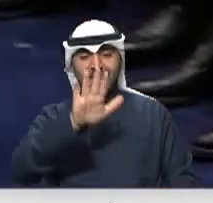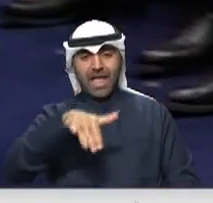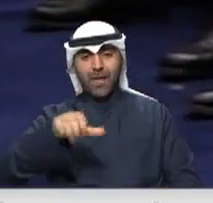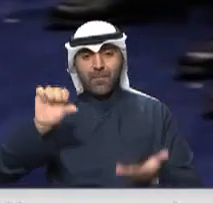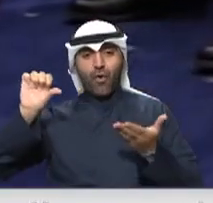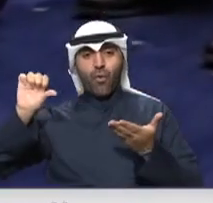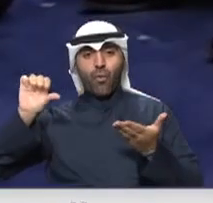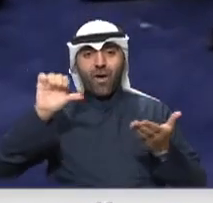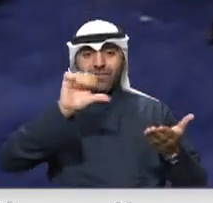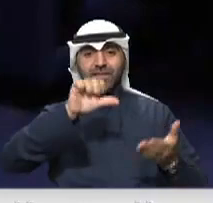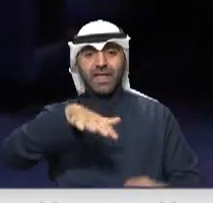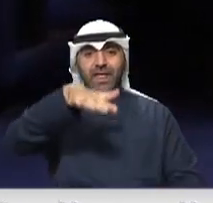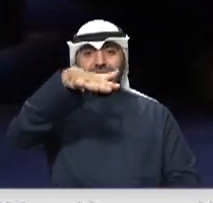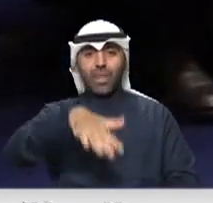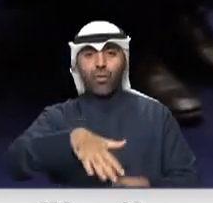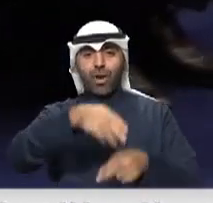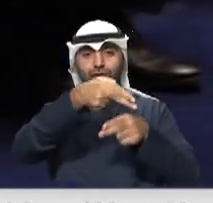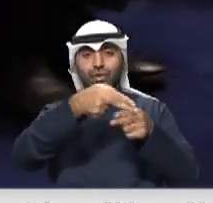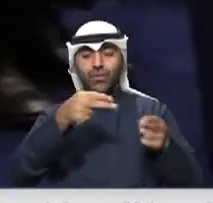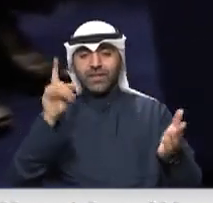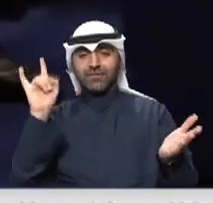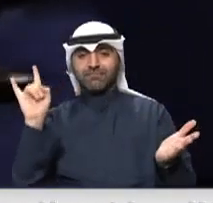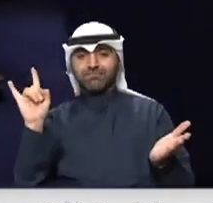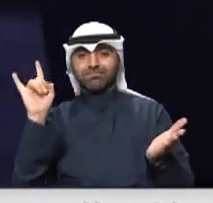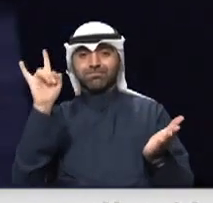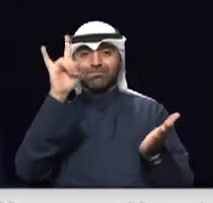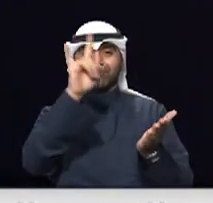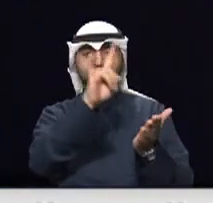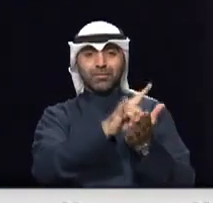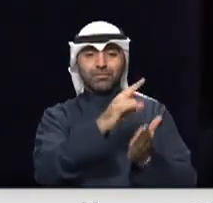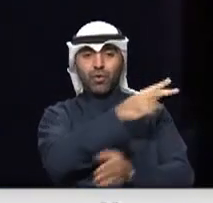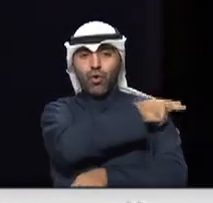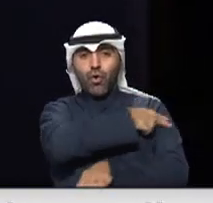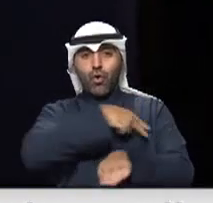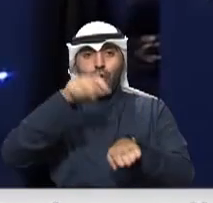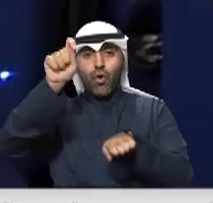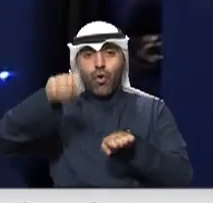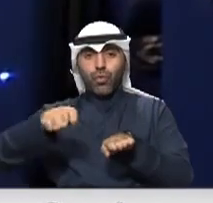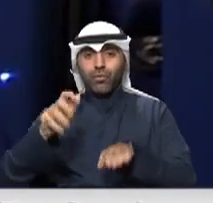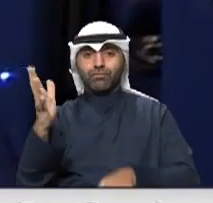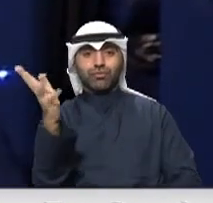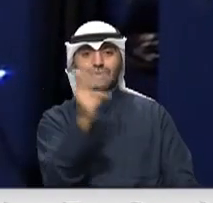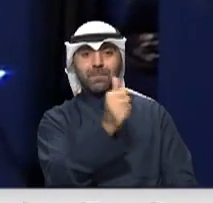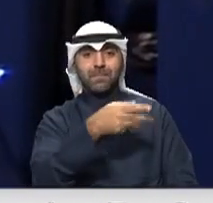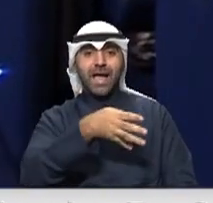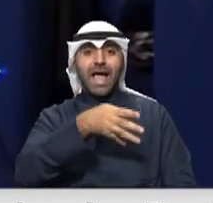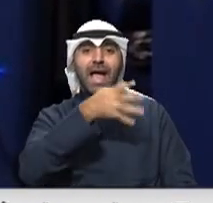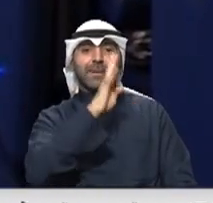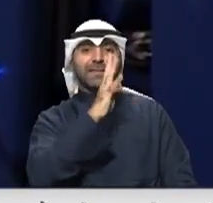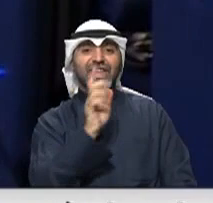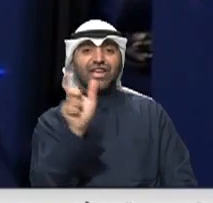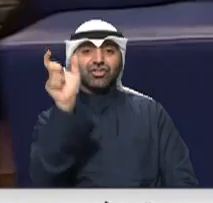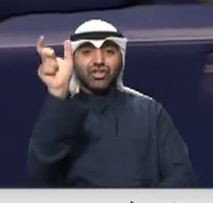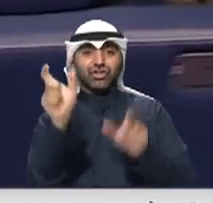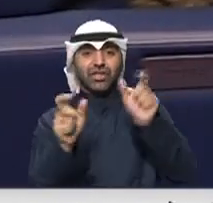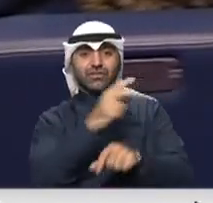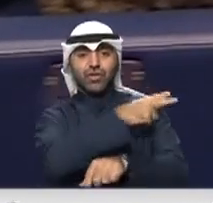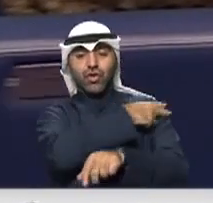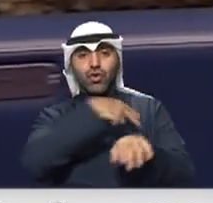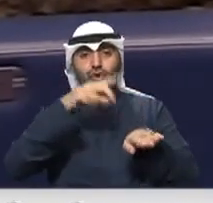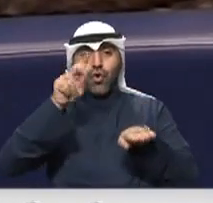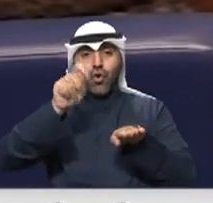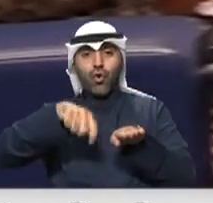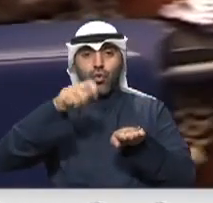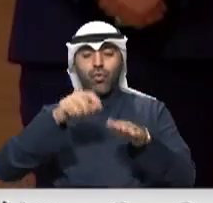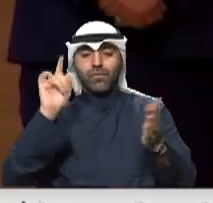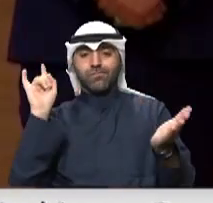يضم 14 عضوا من مجلس الأمة لمناقشة أهم قضايا الساعة وعلى رأسها القضية